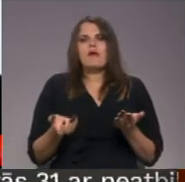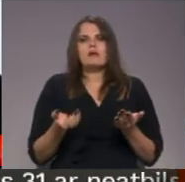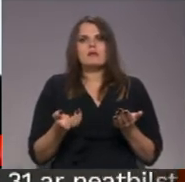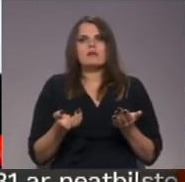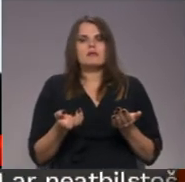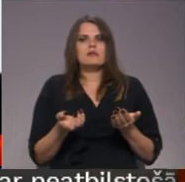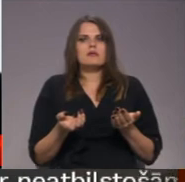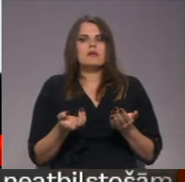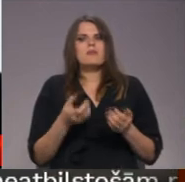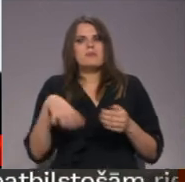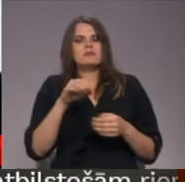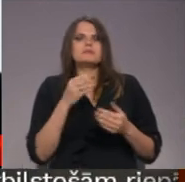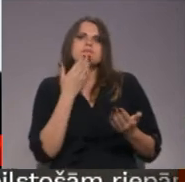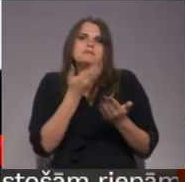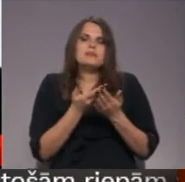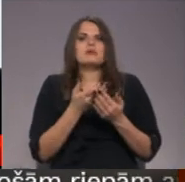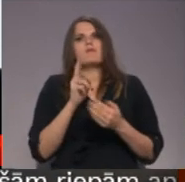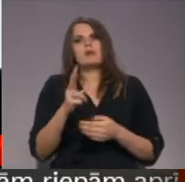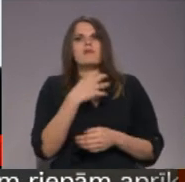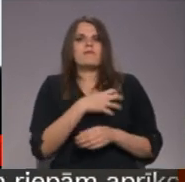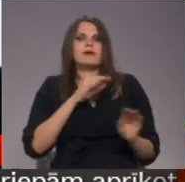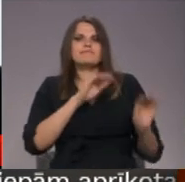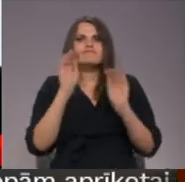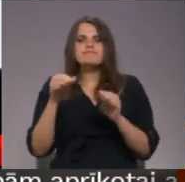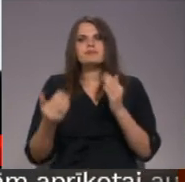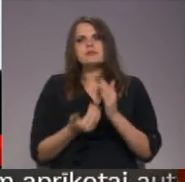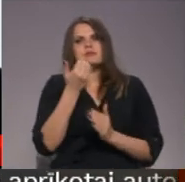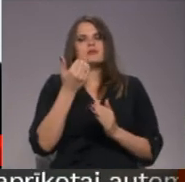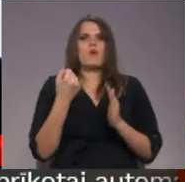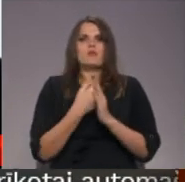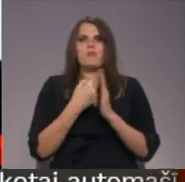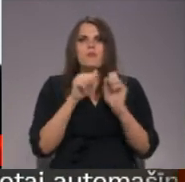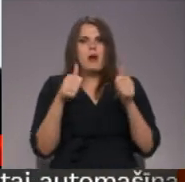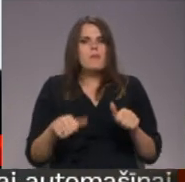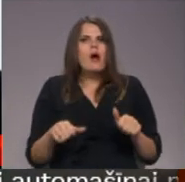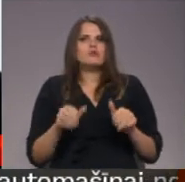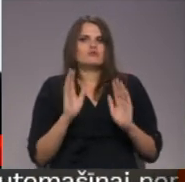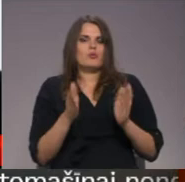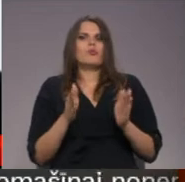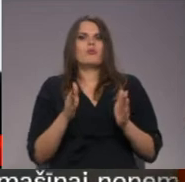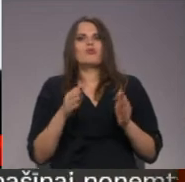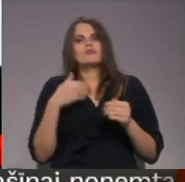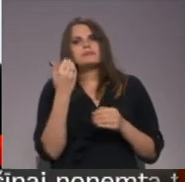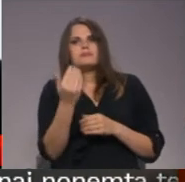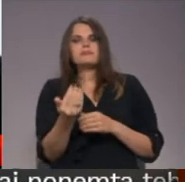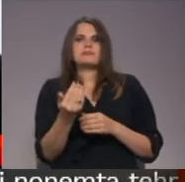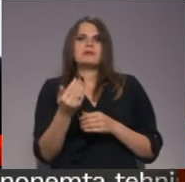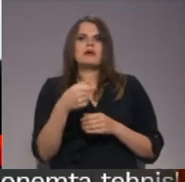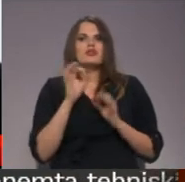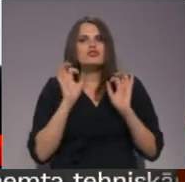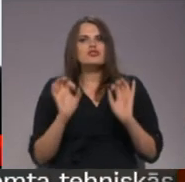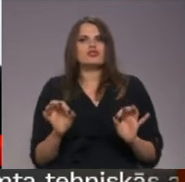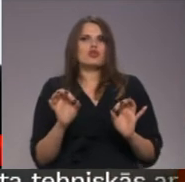tiek piedāvāts ieviest jaunu pabalstu, kas būtu atvēlams